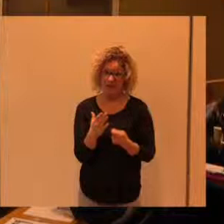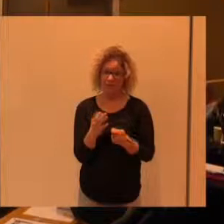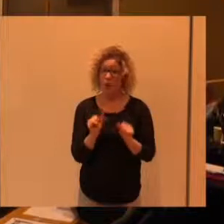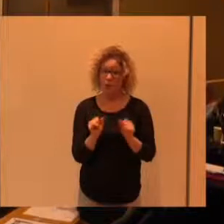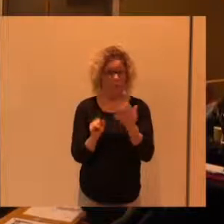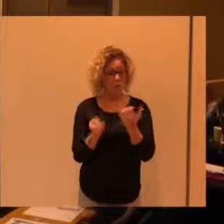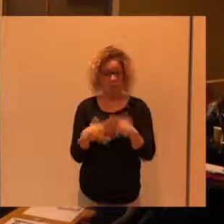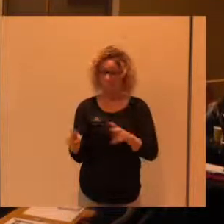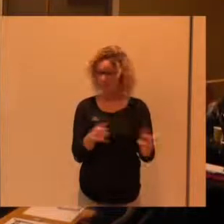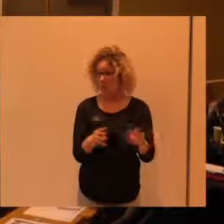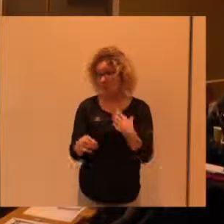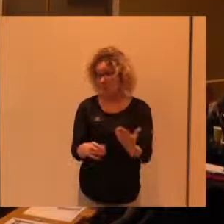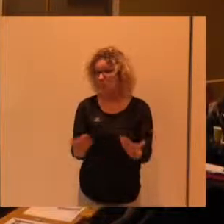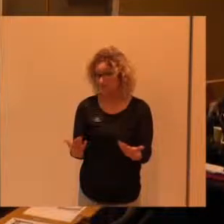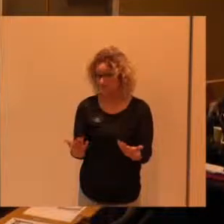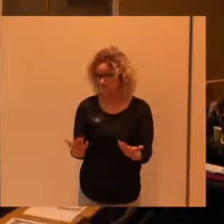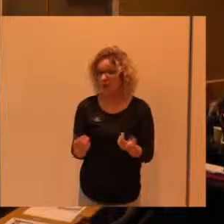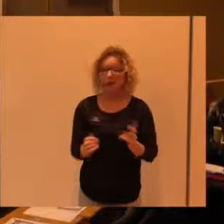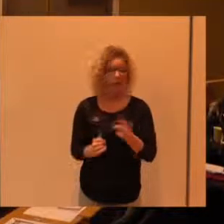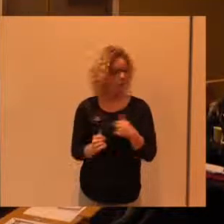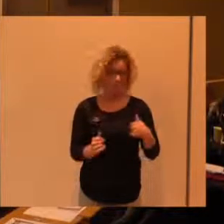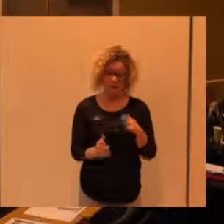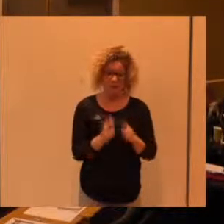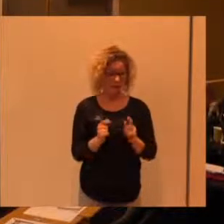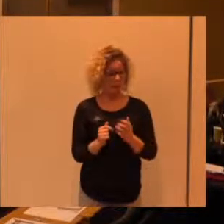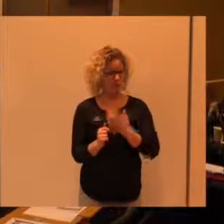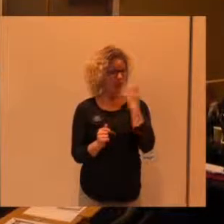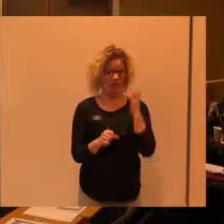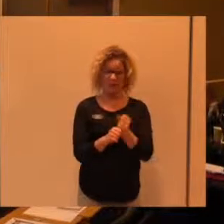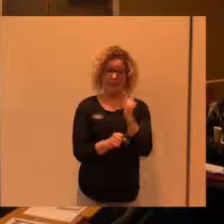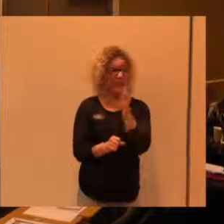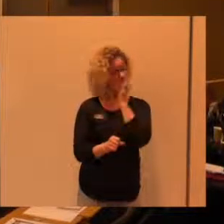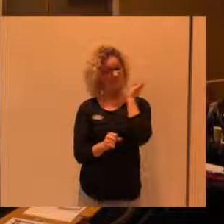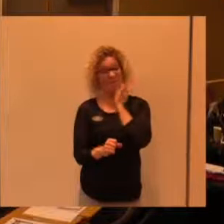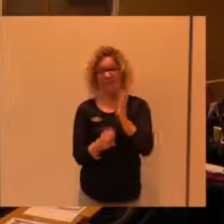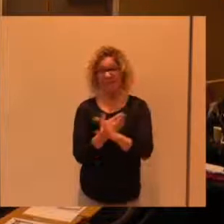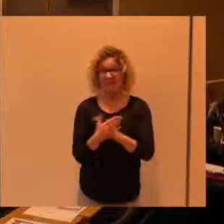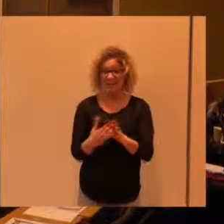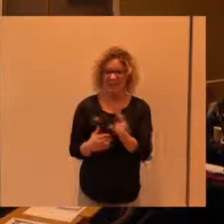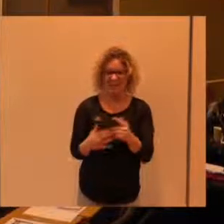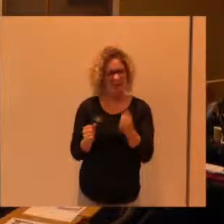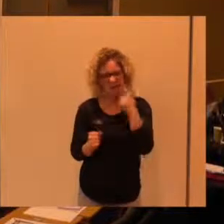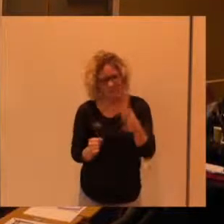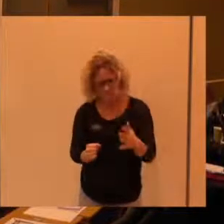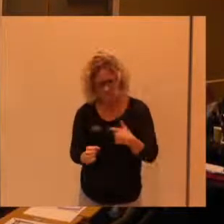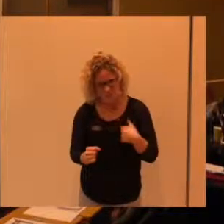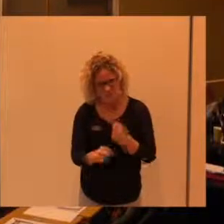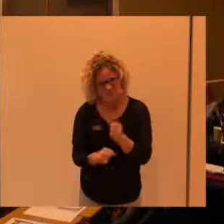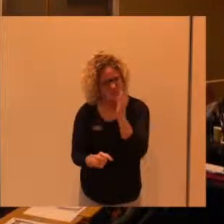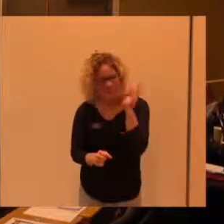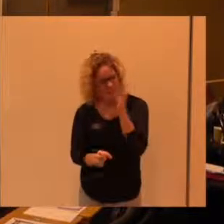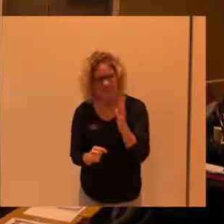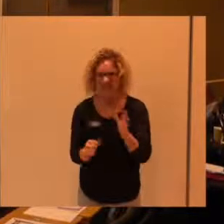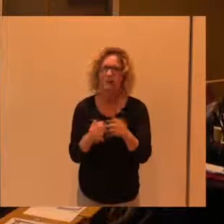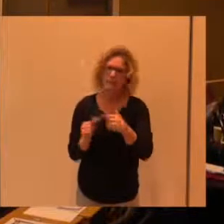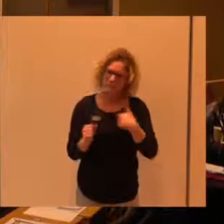lika bra, möjligen. Eller så har vi råkat hitta det perfekta gränssnittet och det vägrar jag tro att vi har gjort. Men vi har ju